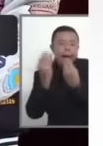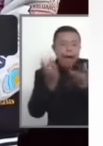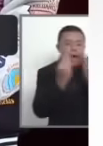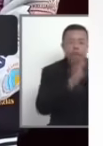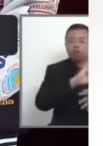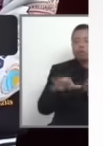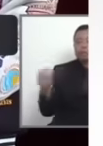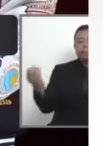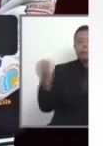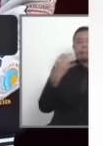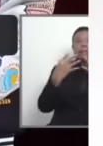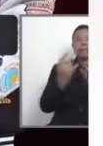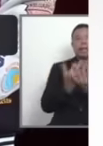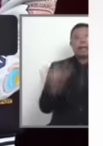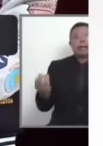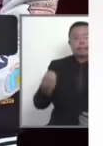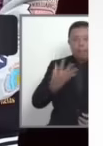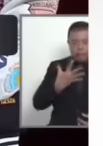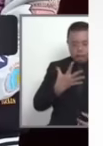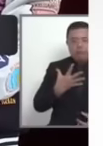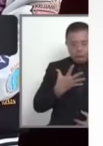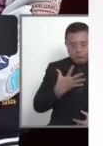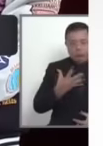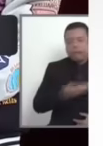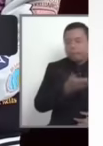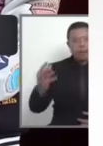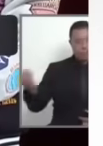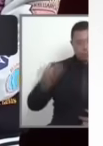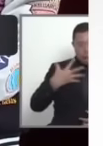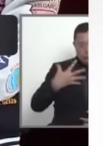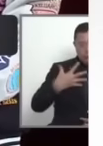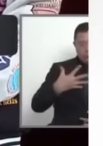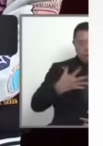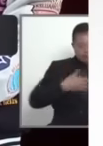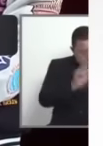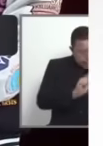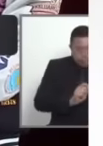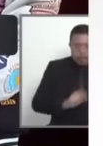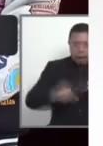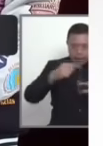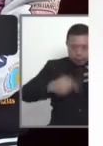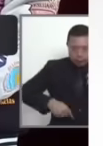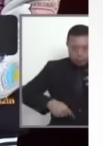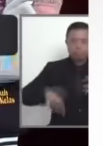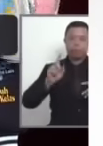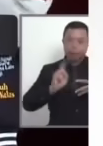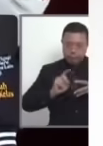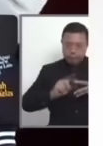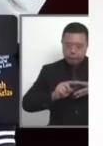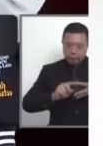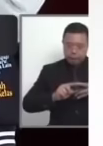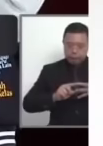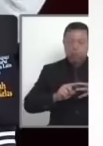rakyat itu dikecewakan oleh pemimpinnya. Nah, salah satu kondisi yang saya kira itu juga Mas Ganjar ini dari